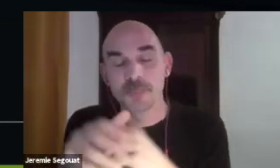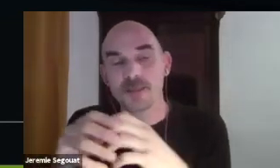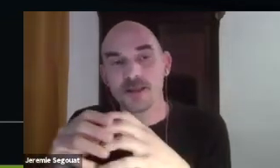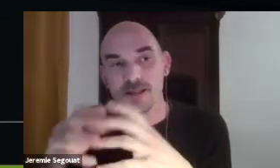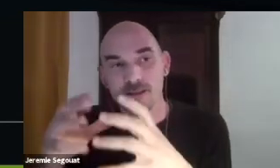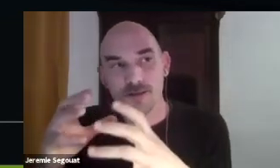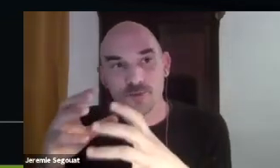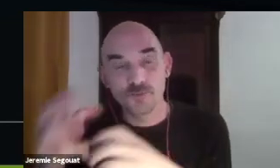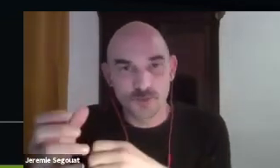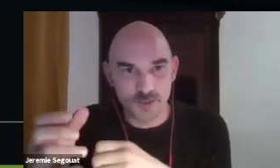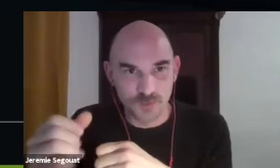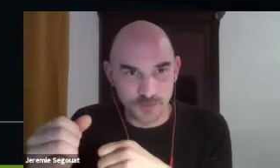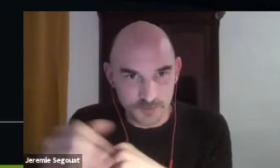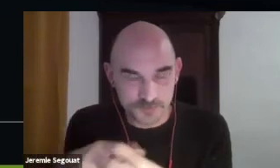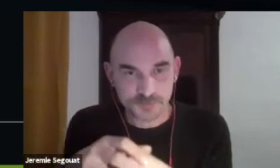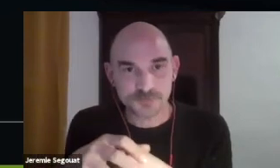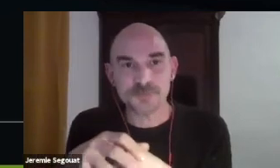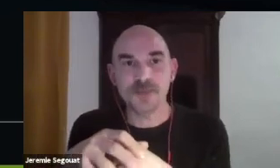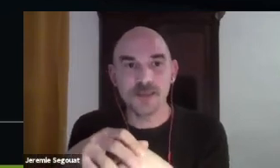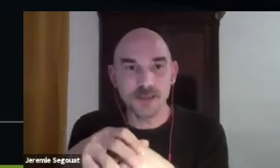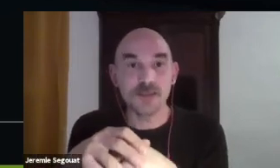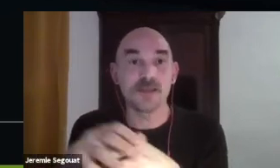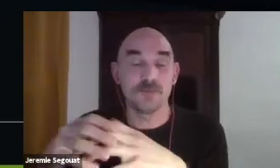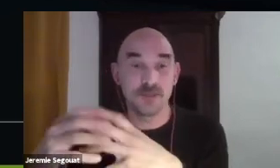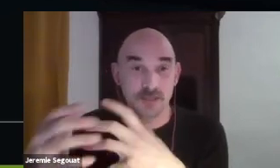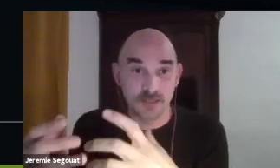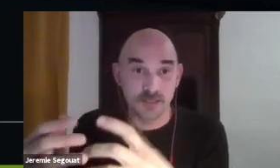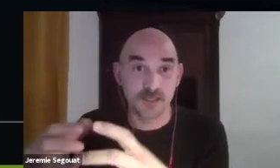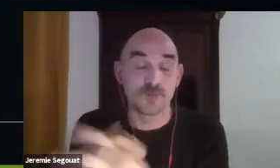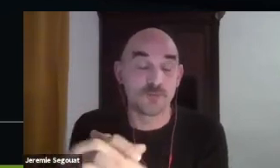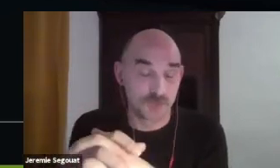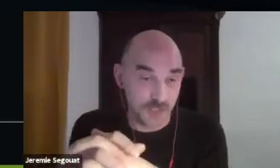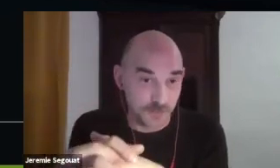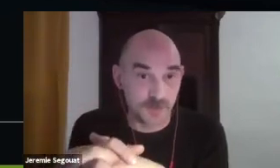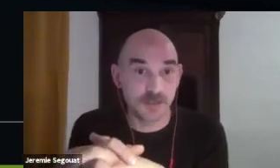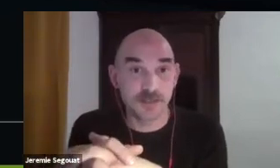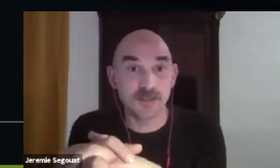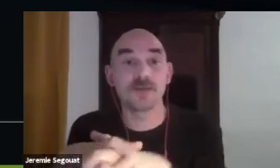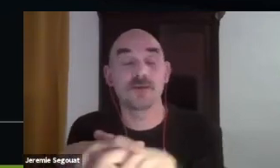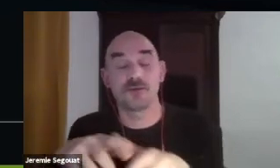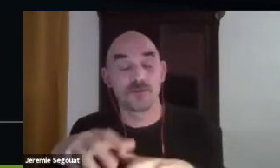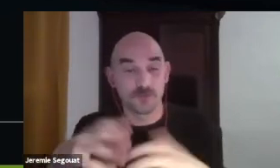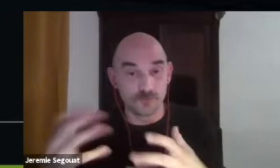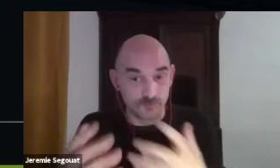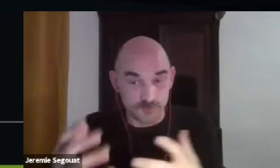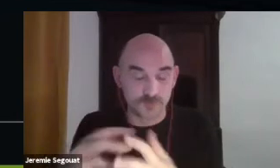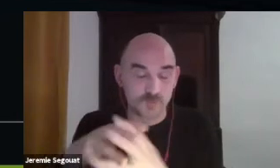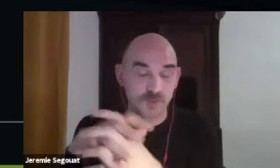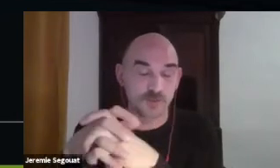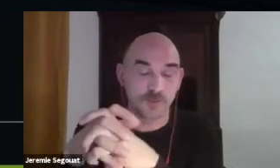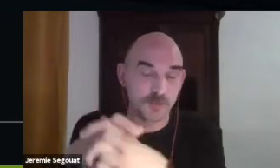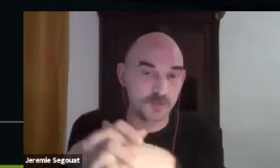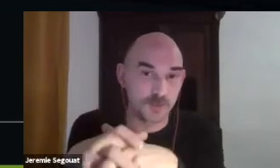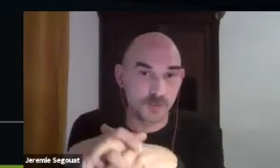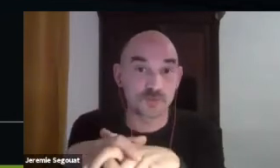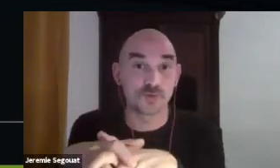les configurations des mains et la vitesse à laquelle on va bouger les mains et tout